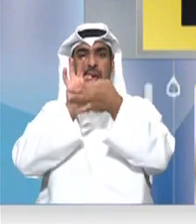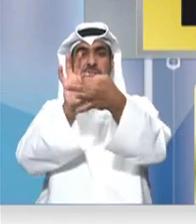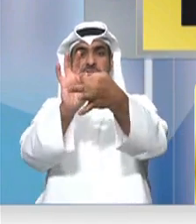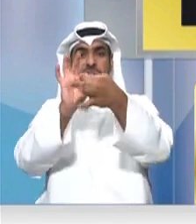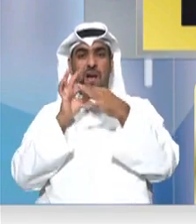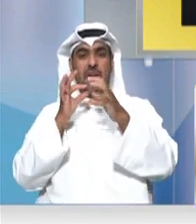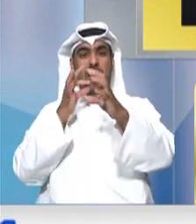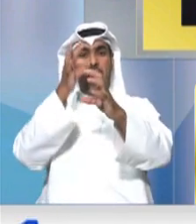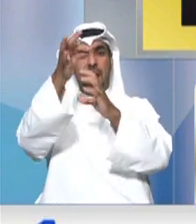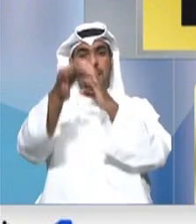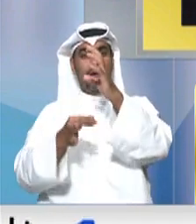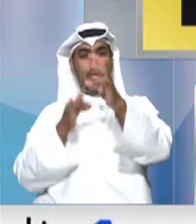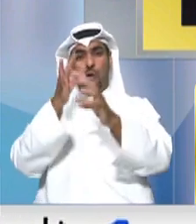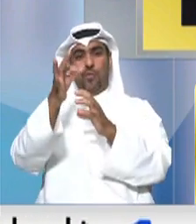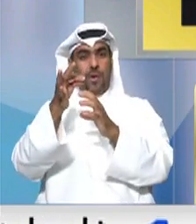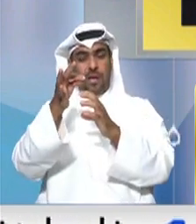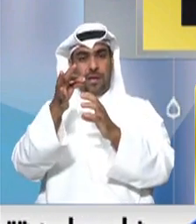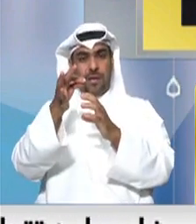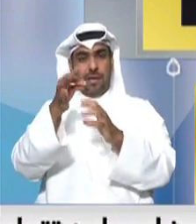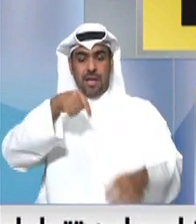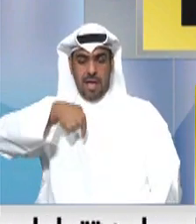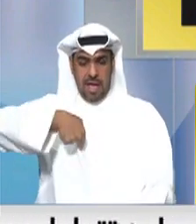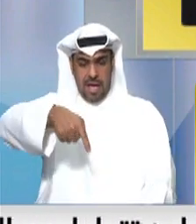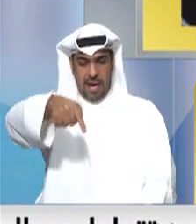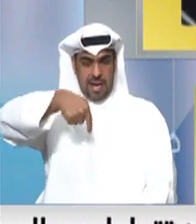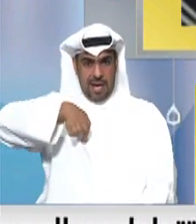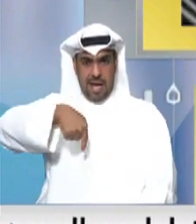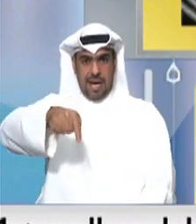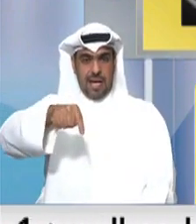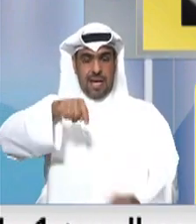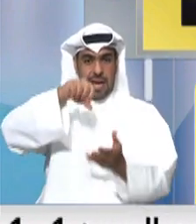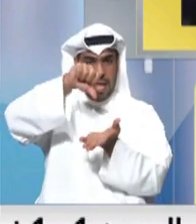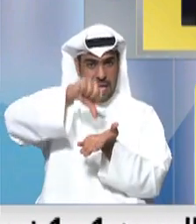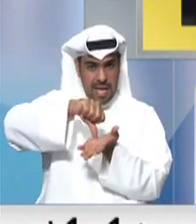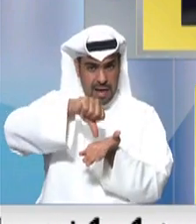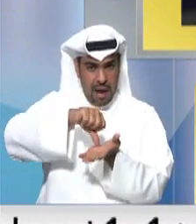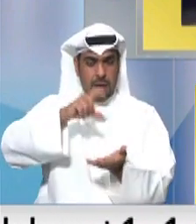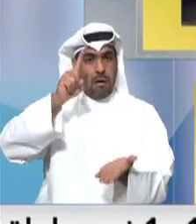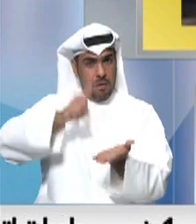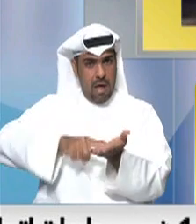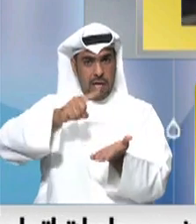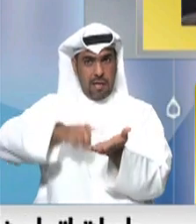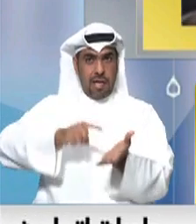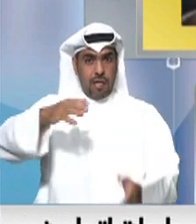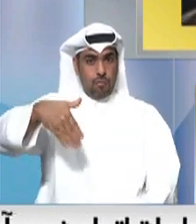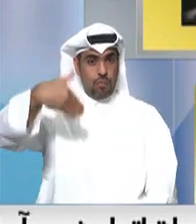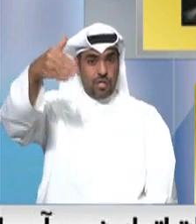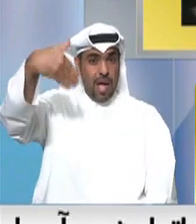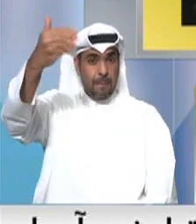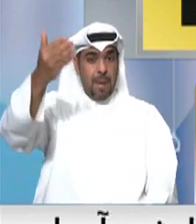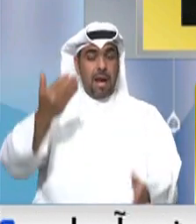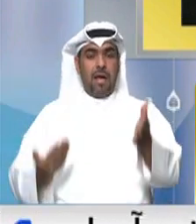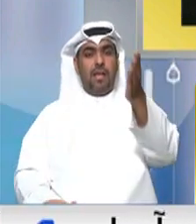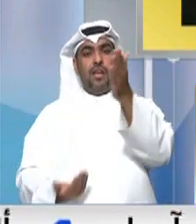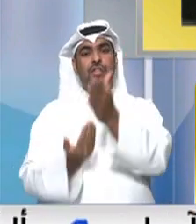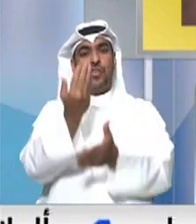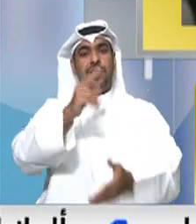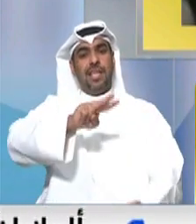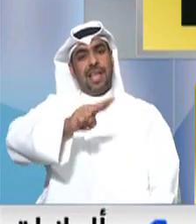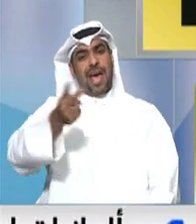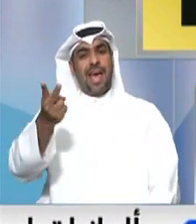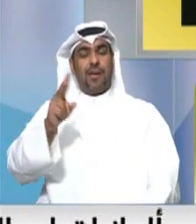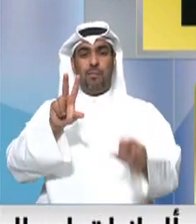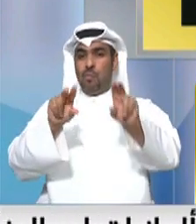الأمور تؤشر بأن إيران تدخل مرحلة جديدة، لكنها الساعات القادمة هي ستحدد من سيكون حامل هذا